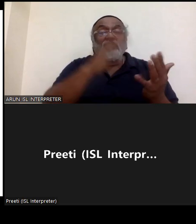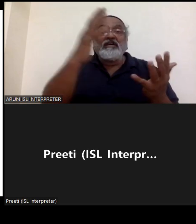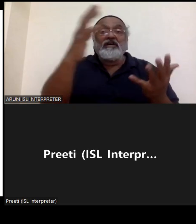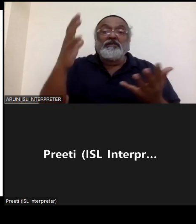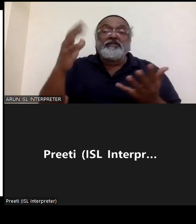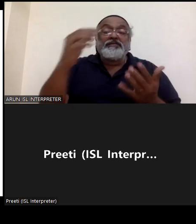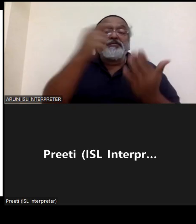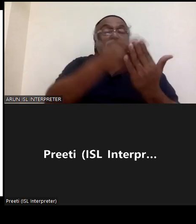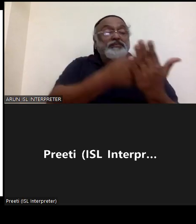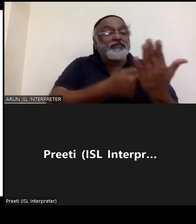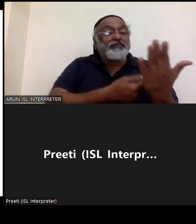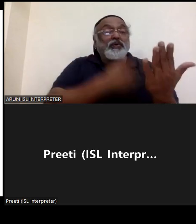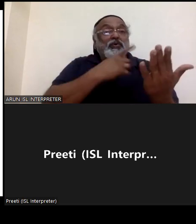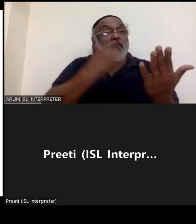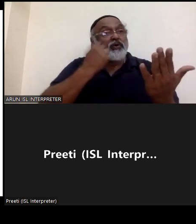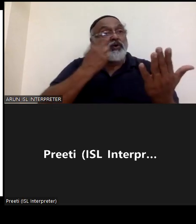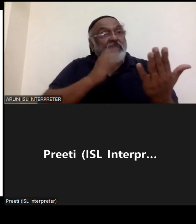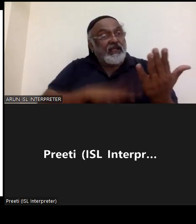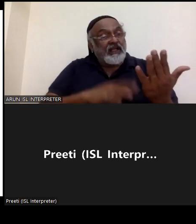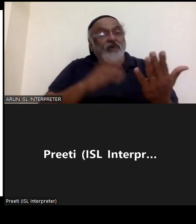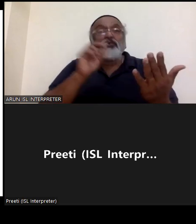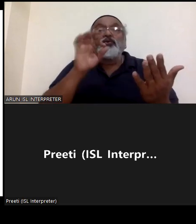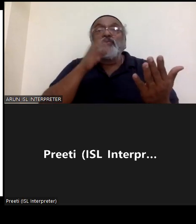all are not receiving pensions, ठीक है।